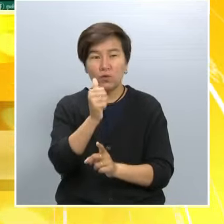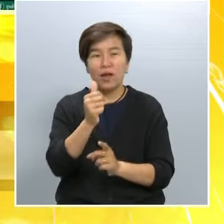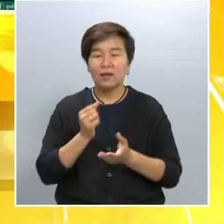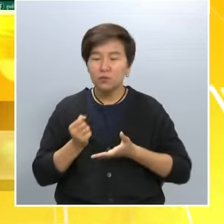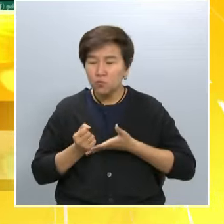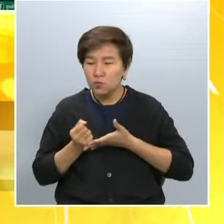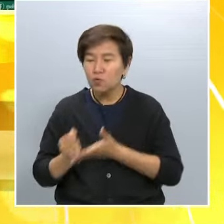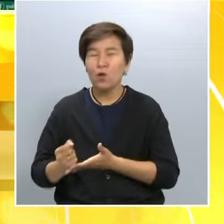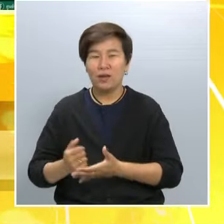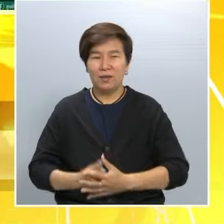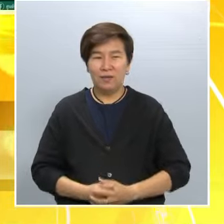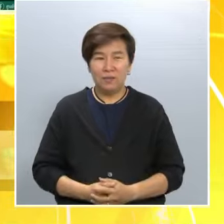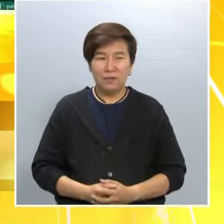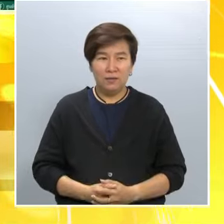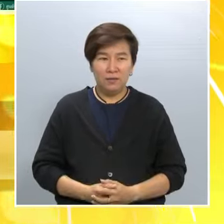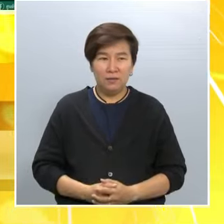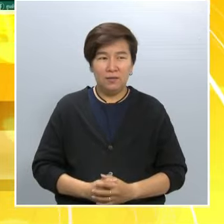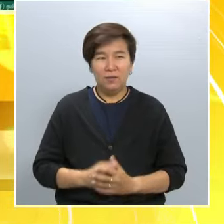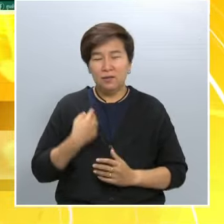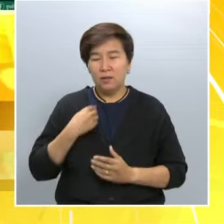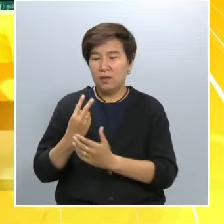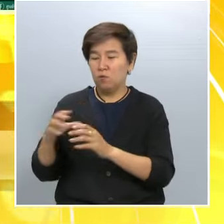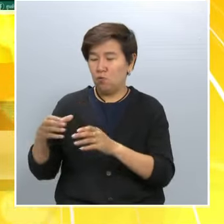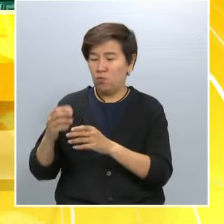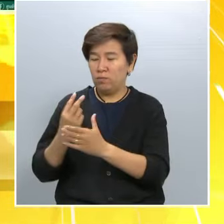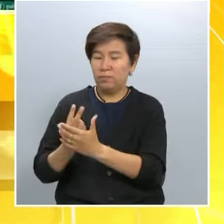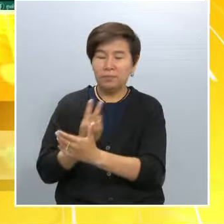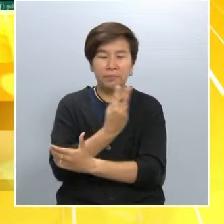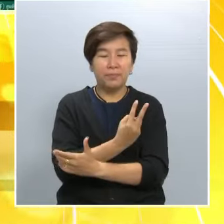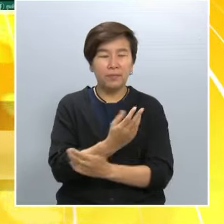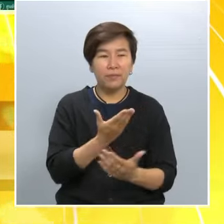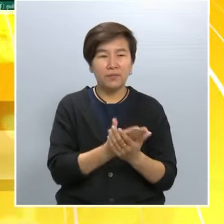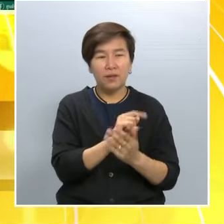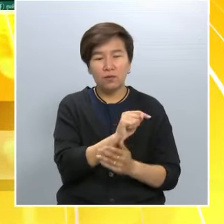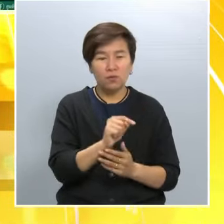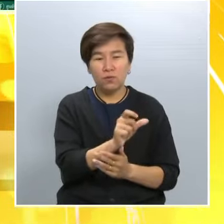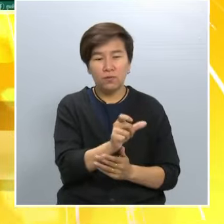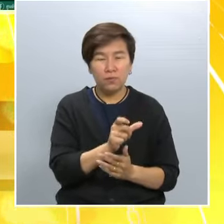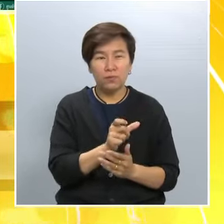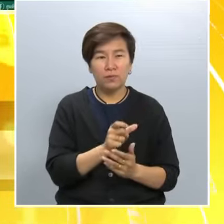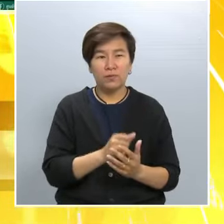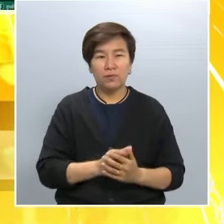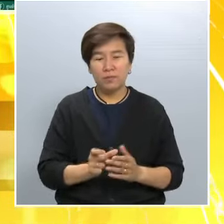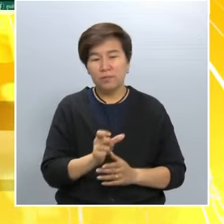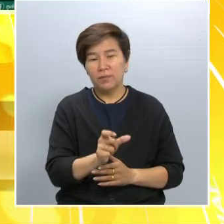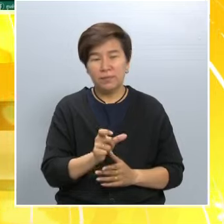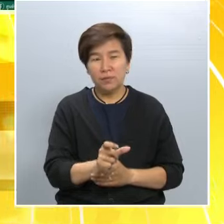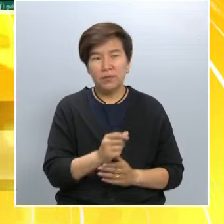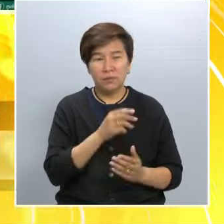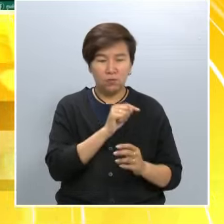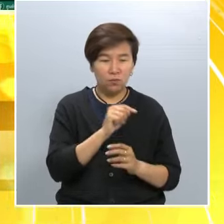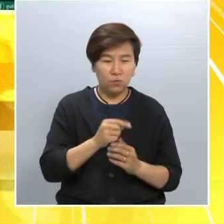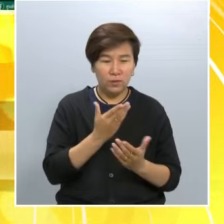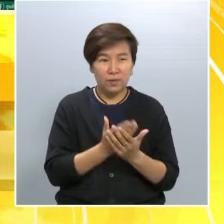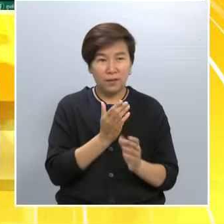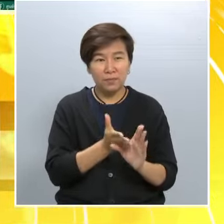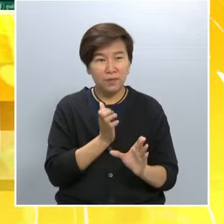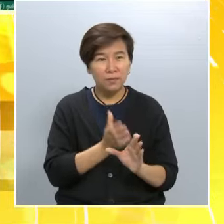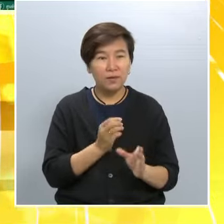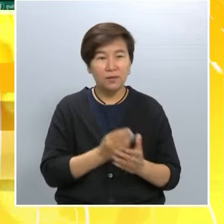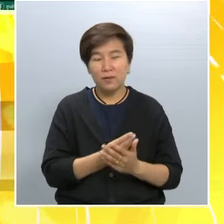สะดวกให้ใช่ก็เลยให้ทหาร 2นายนี้เป็นตัวแทนเพื่อนทหารไปกดเป็นเงินเบี้ยเลี้ยงคุณจิรัตน์ว่ายังไงคุณจิรัตน์เนี่ย